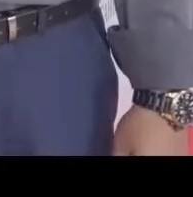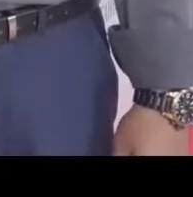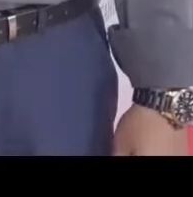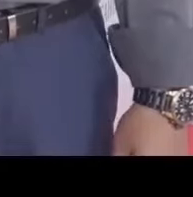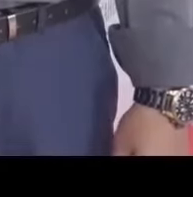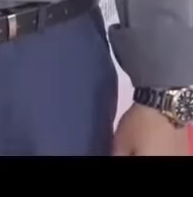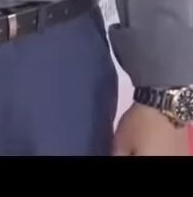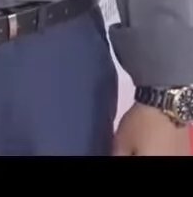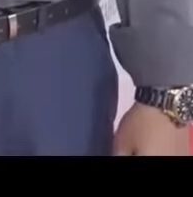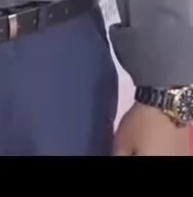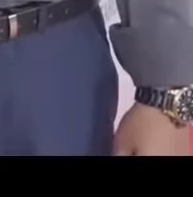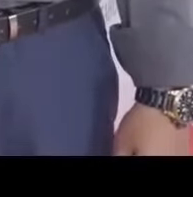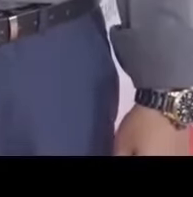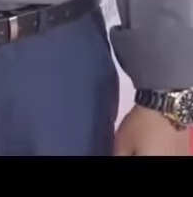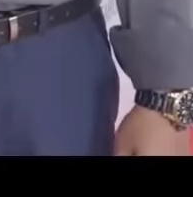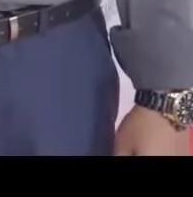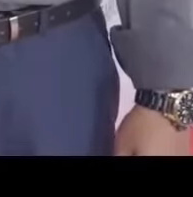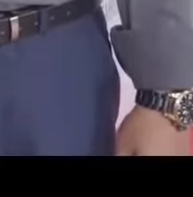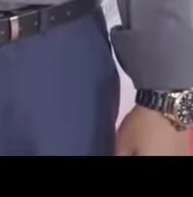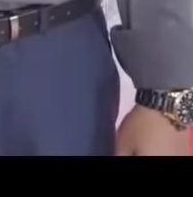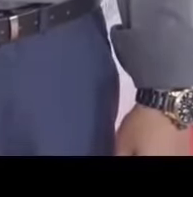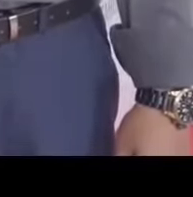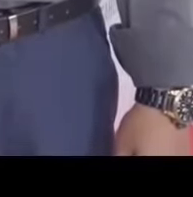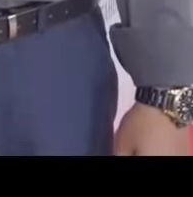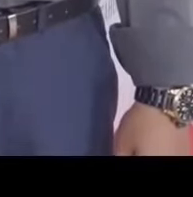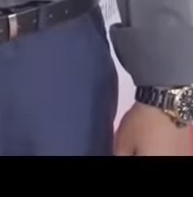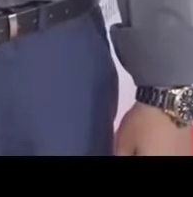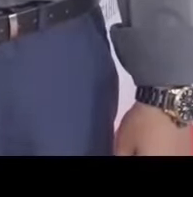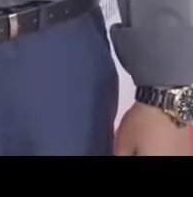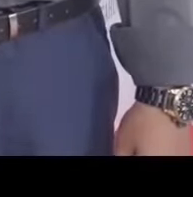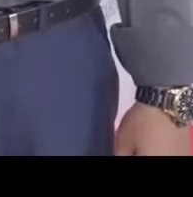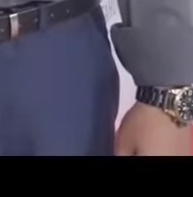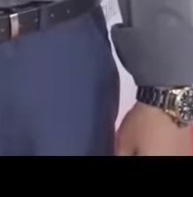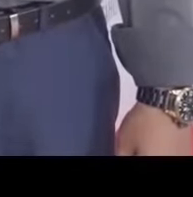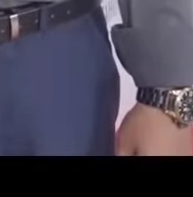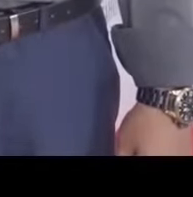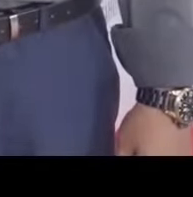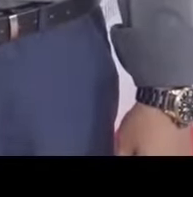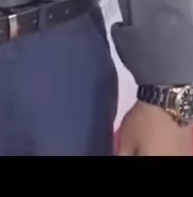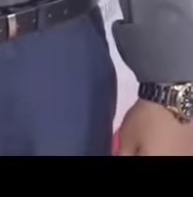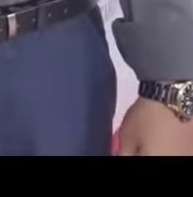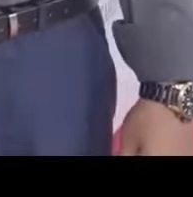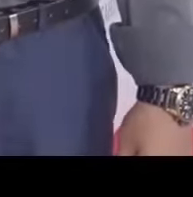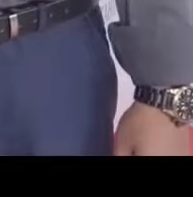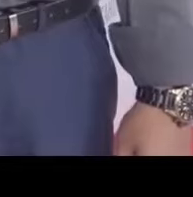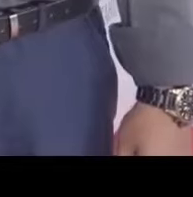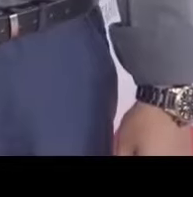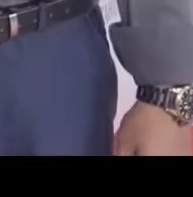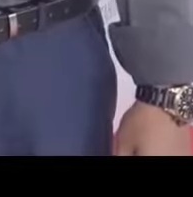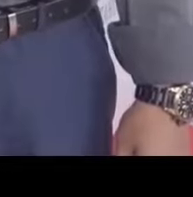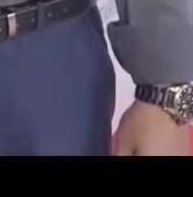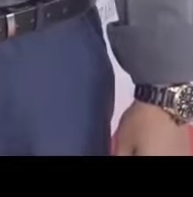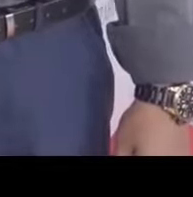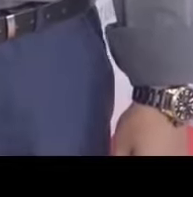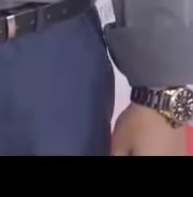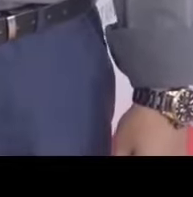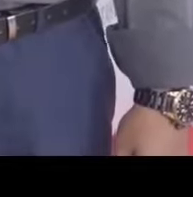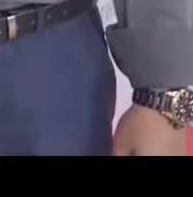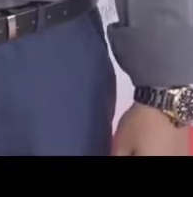TPS, pilih pemimpin yang bisa membawa perubahan. Pilkada Serentak 2024, saatnya kita